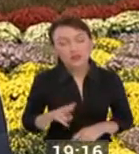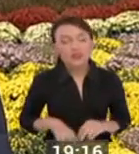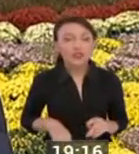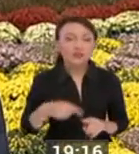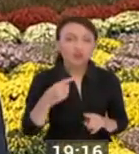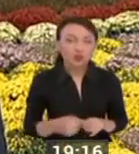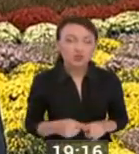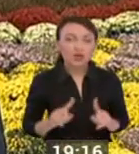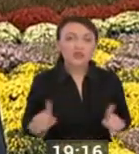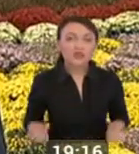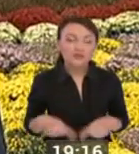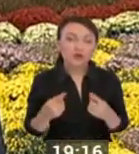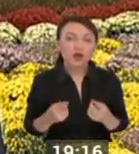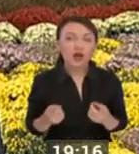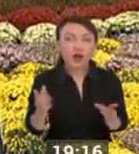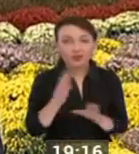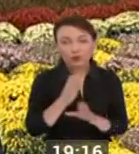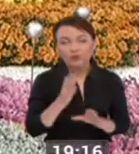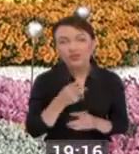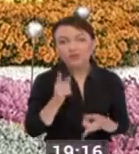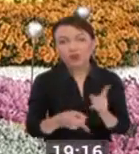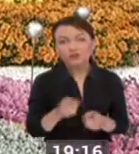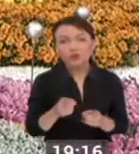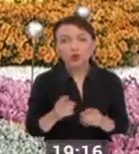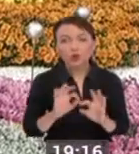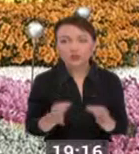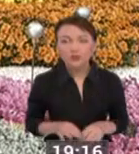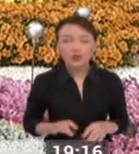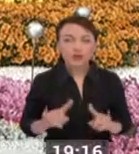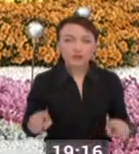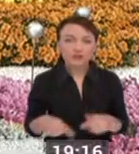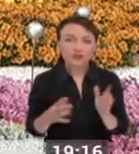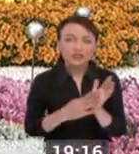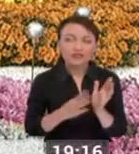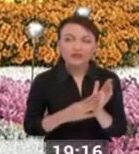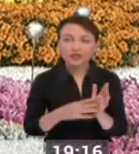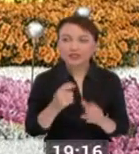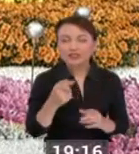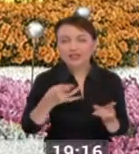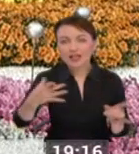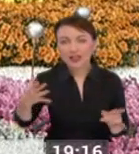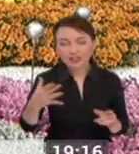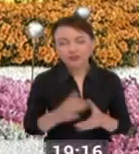час створюють таку атмосферу справжньої осені. Ми створювали 9-й знак зодіаку «Стрілець».